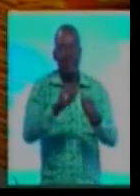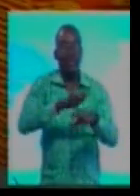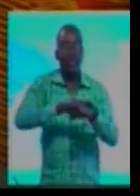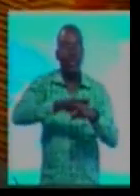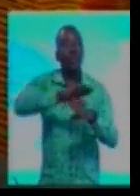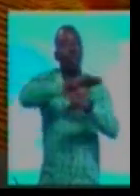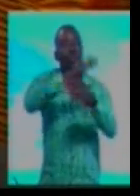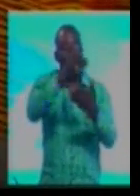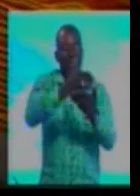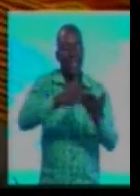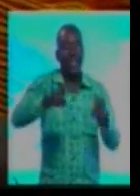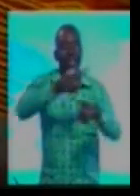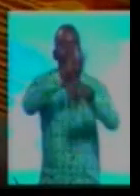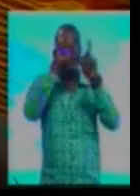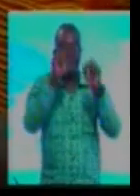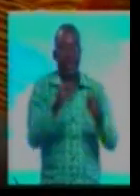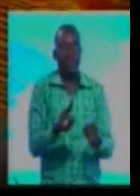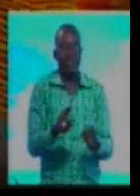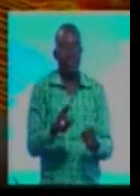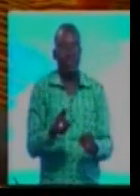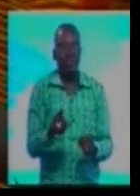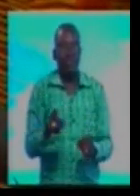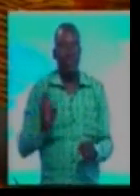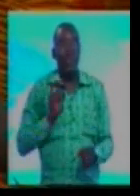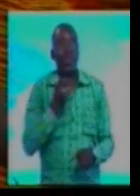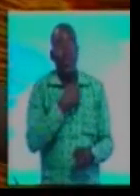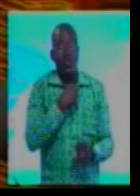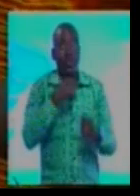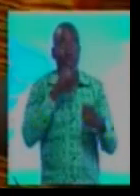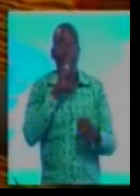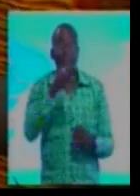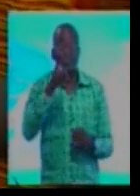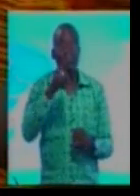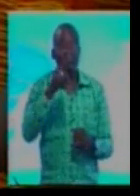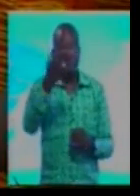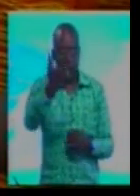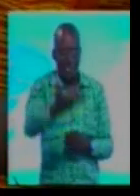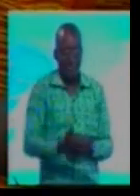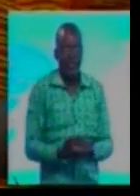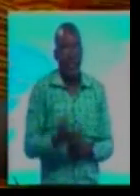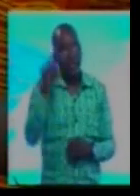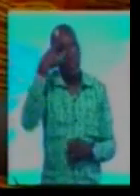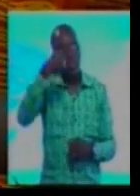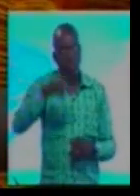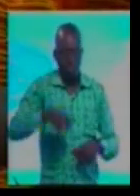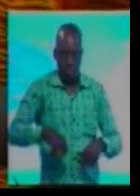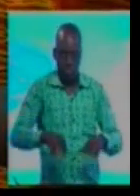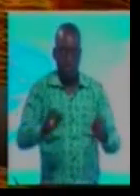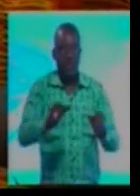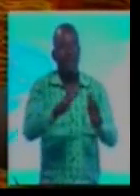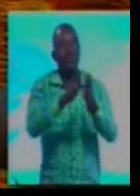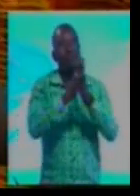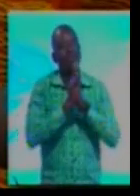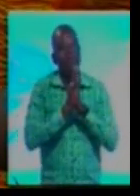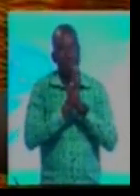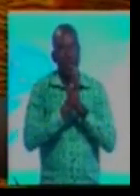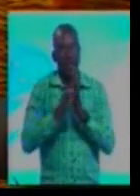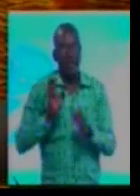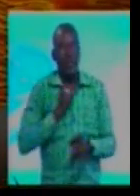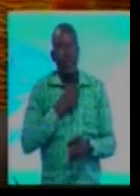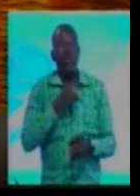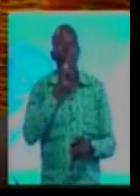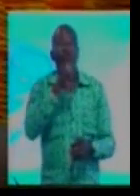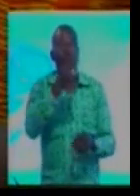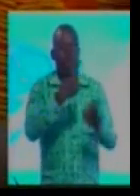questions. Nous avons effectivement été invités pour la poursuite des négociations et nous sommes